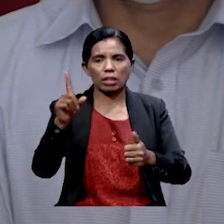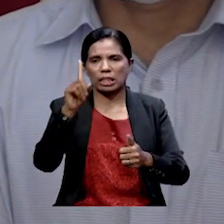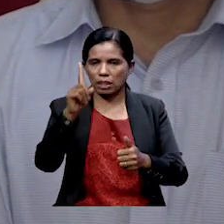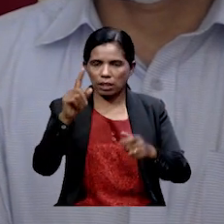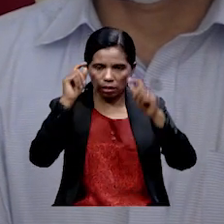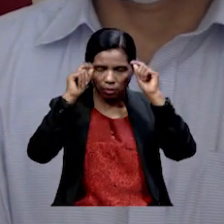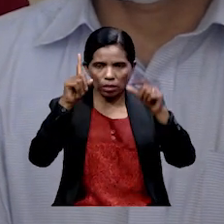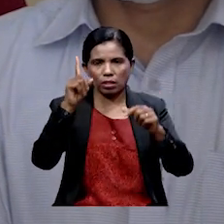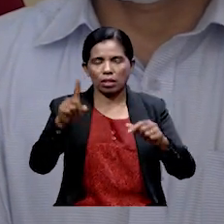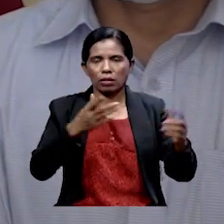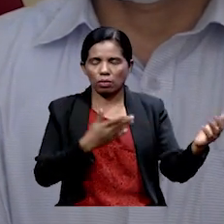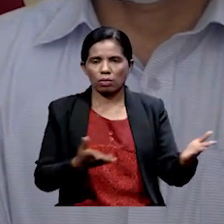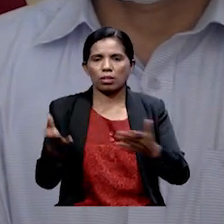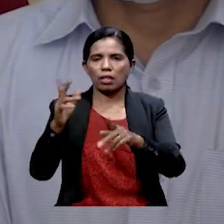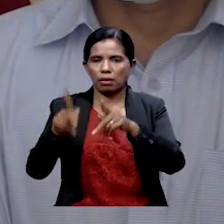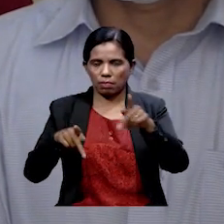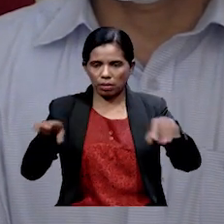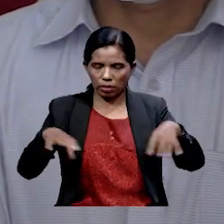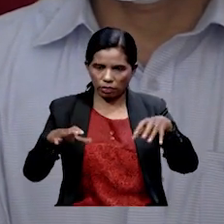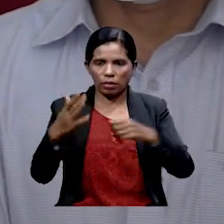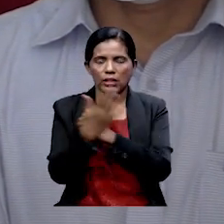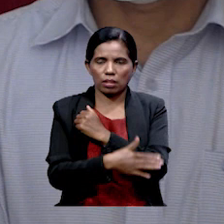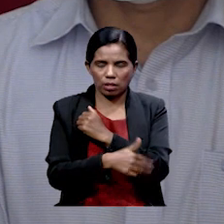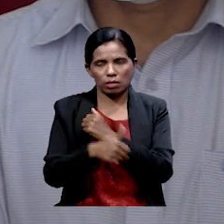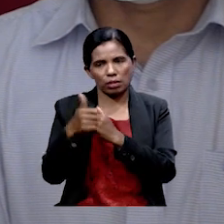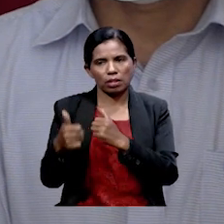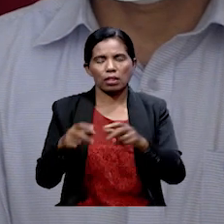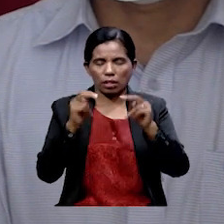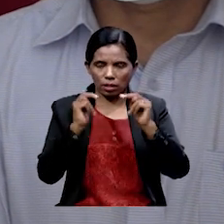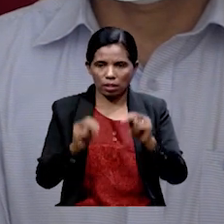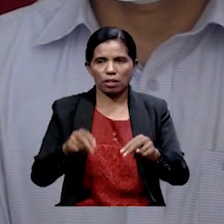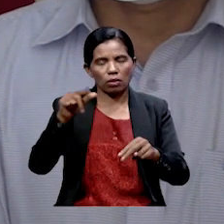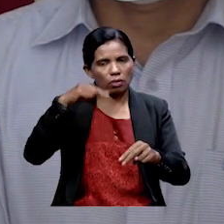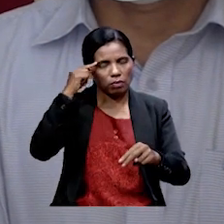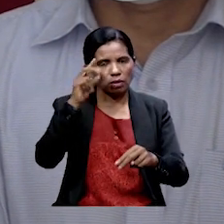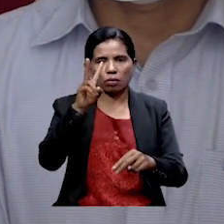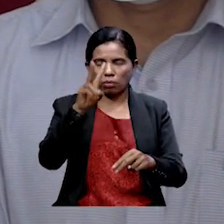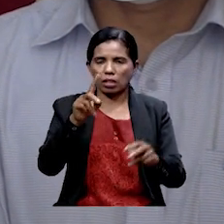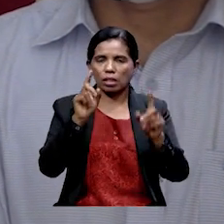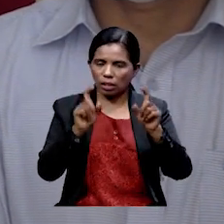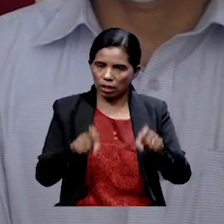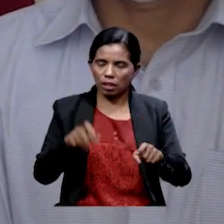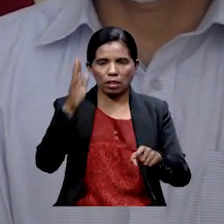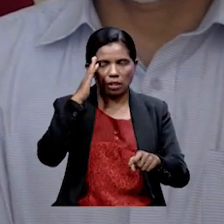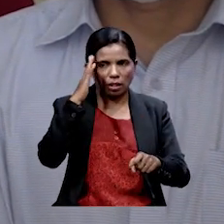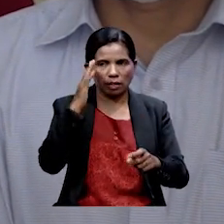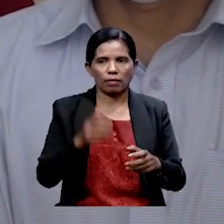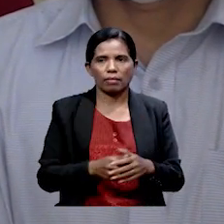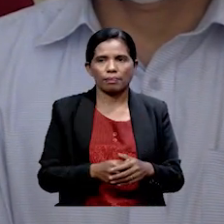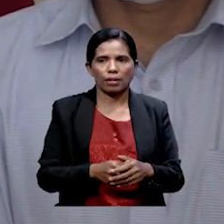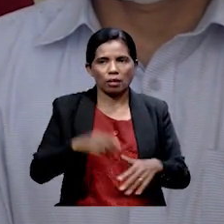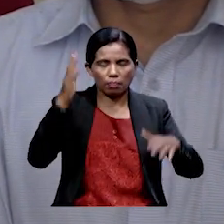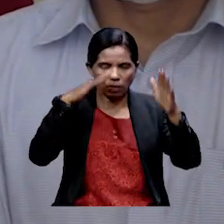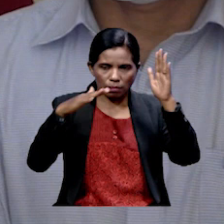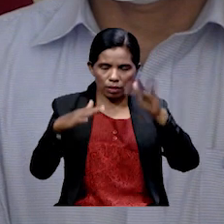tu lori ema ba servisu ya rai liur ide ne tengser gubernu ruane tengser hatene tamba atu problema rumah